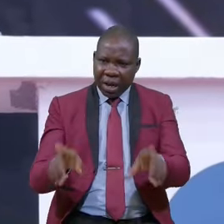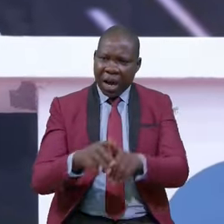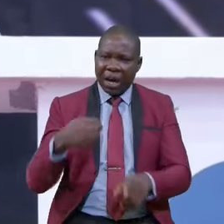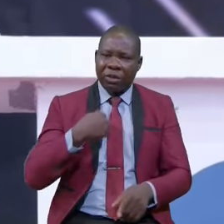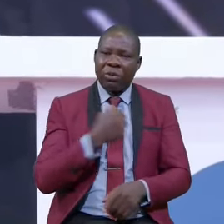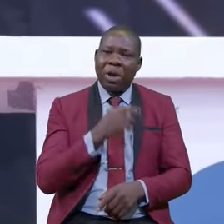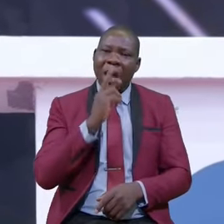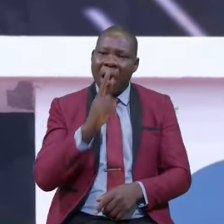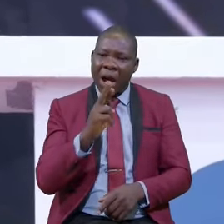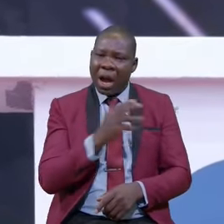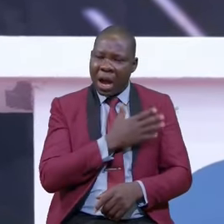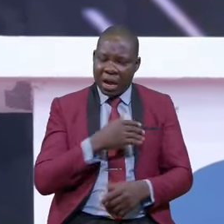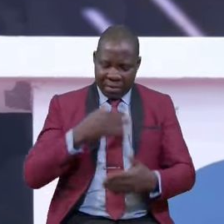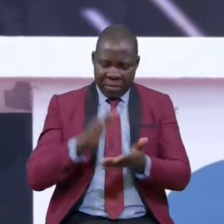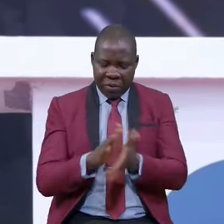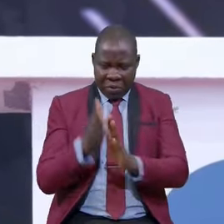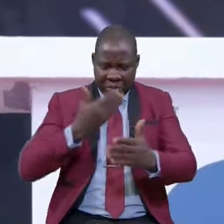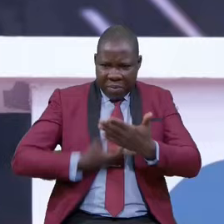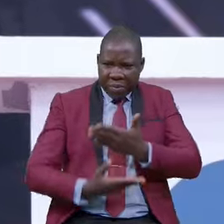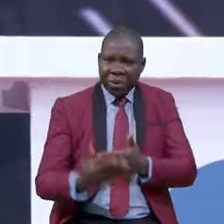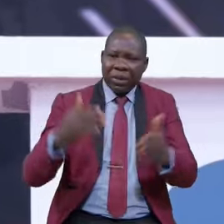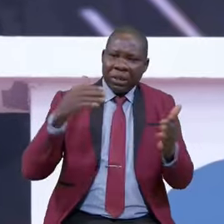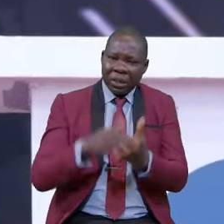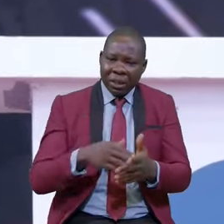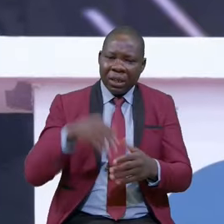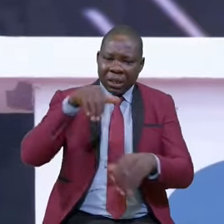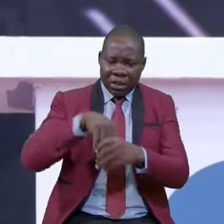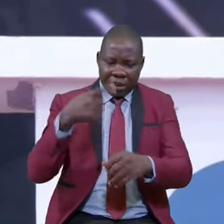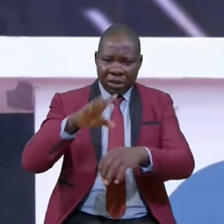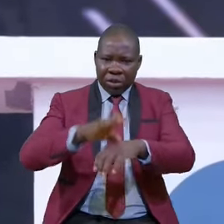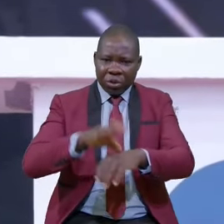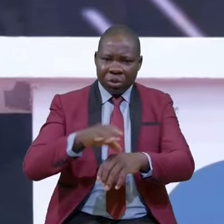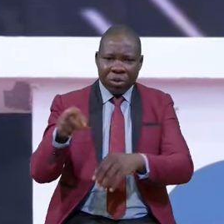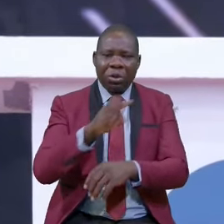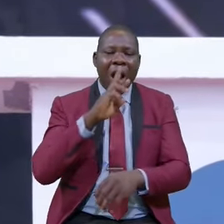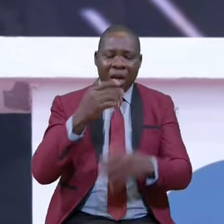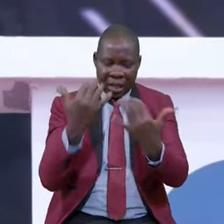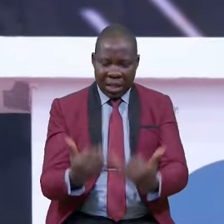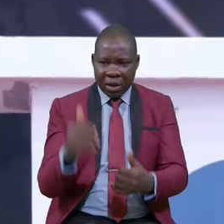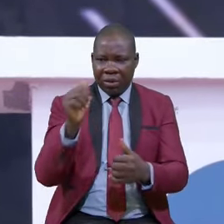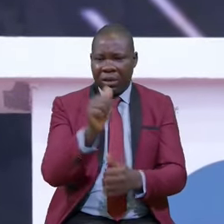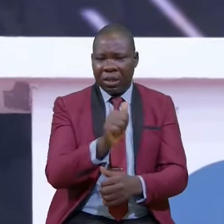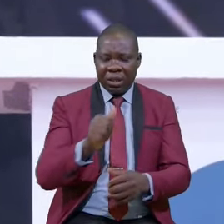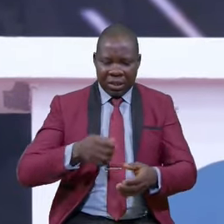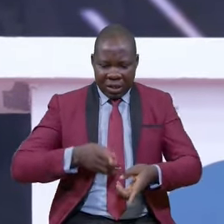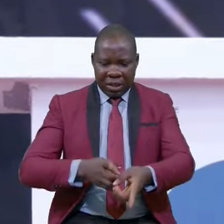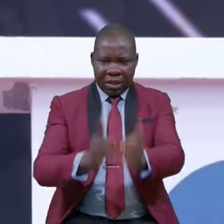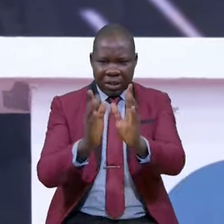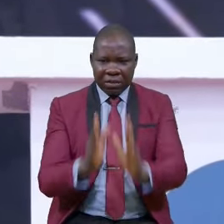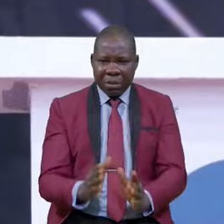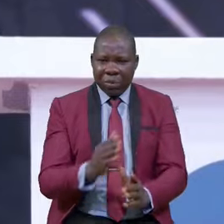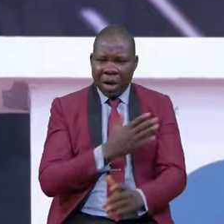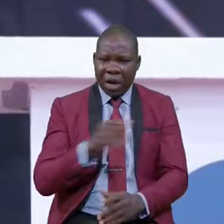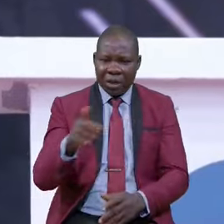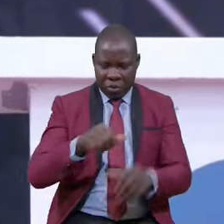de nouveau, nous sommes dans l'église, nous sommes les disciples, et nous suivons, et nous continuons à vivre